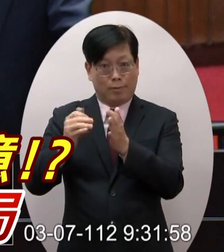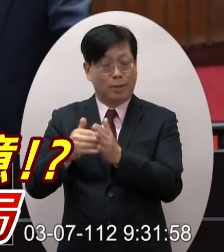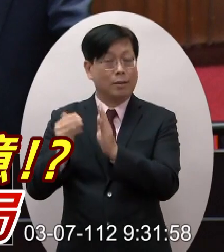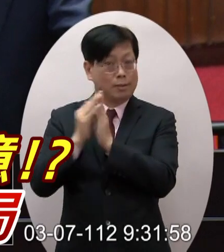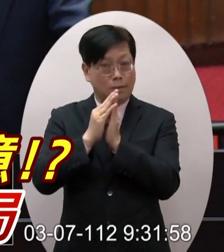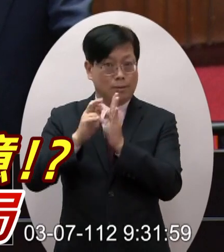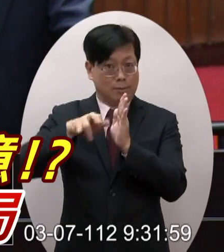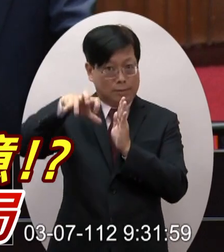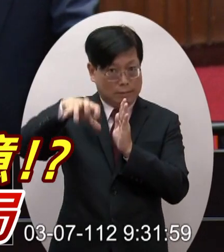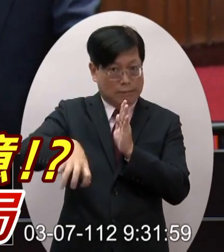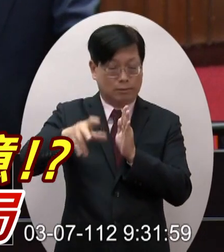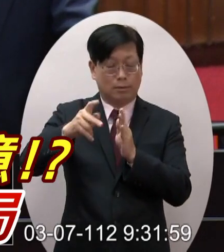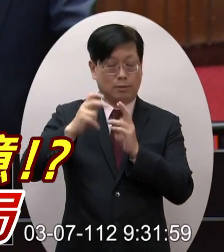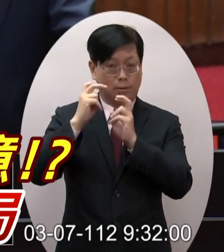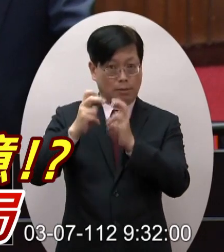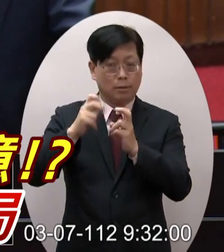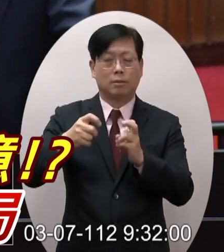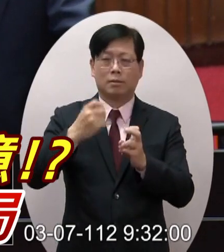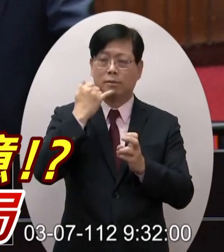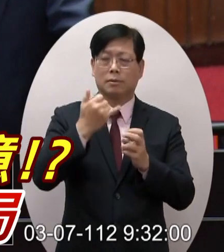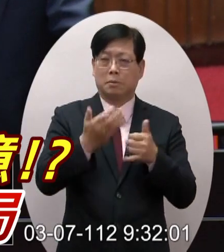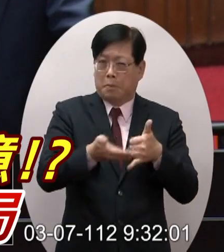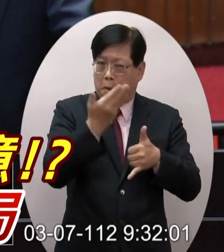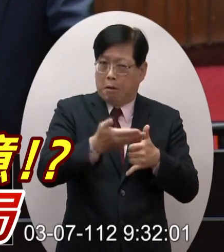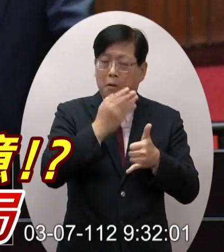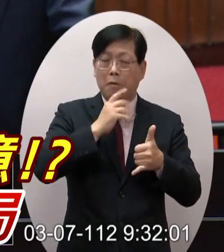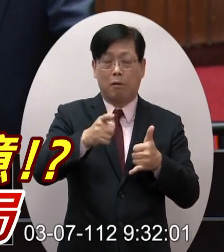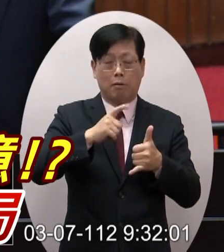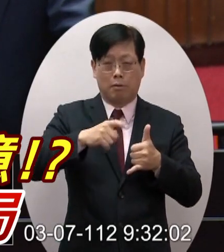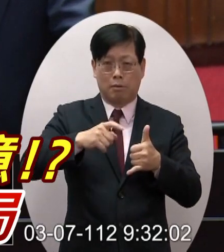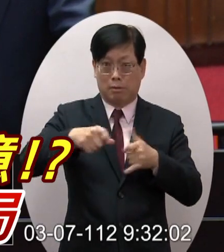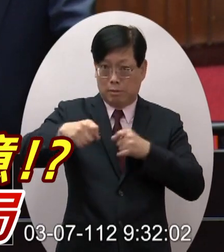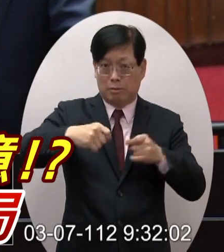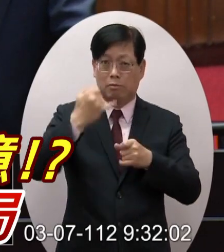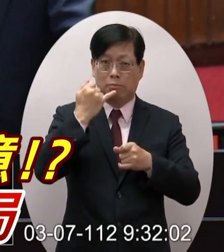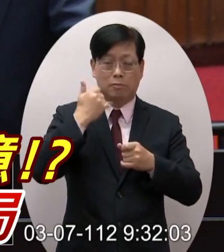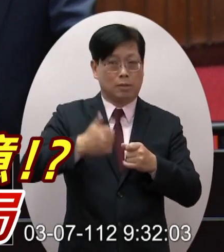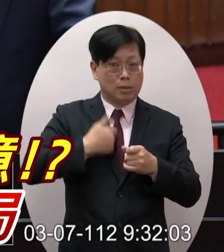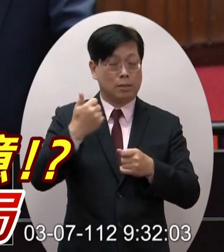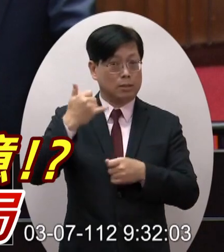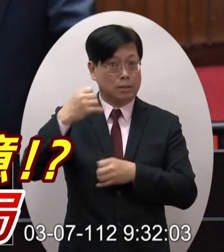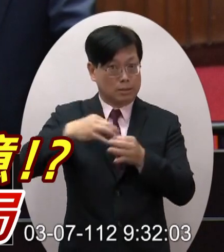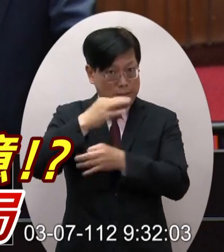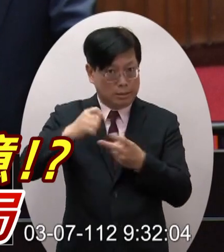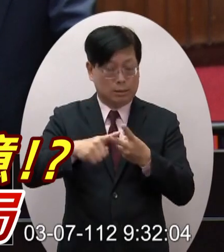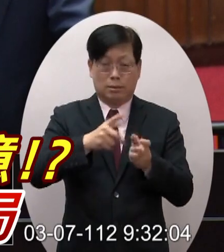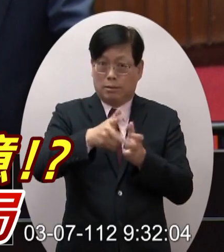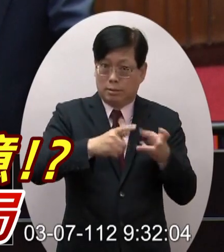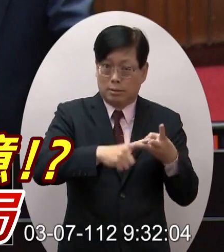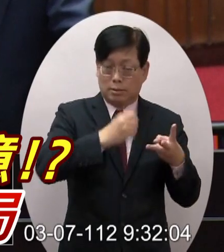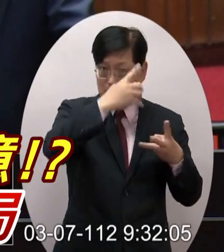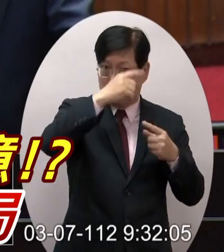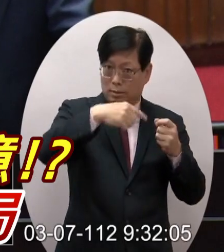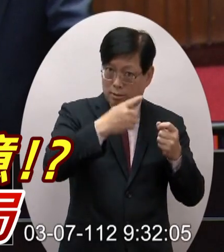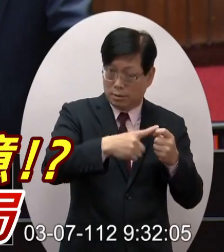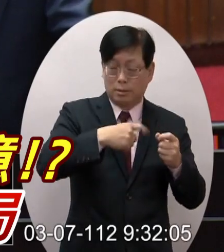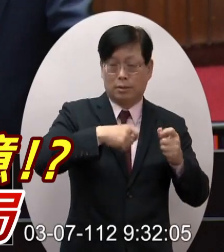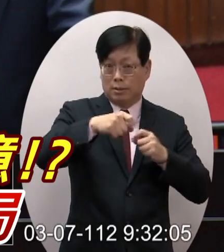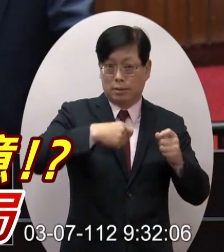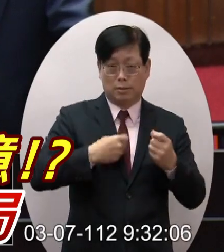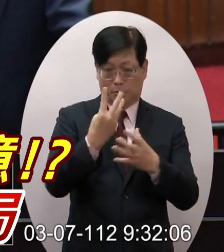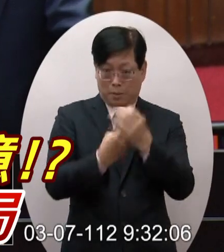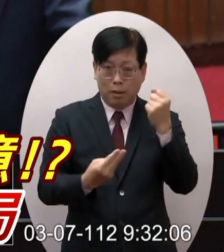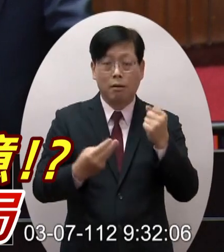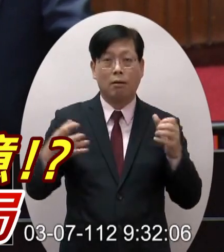桃园机场捷运，把我们北台湾的整个国门计划能够有效的从经济面、产业面、青年政策面三位